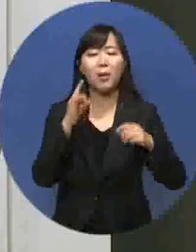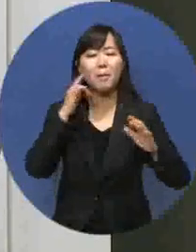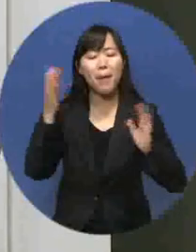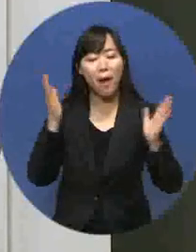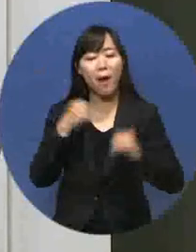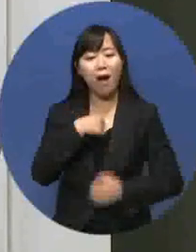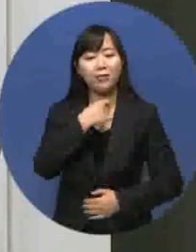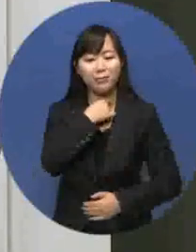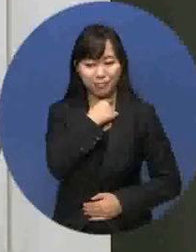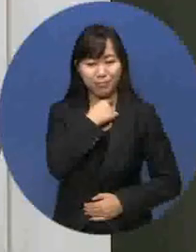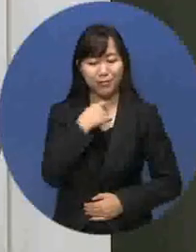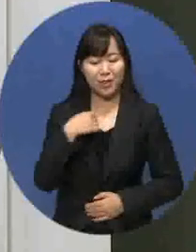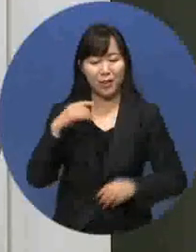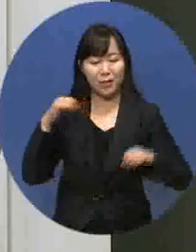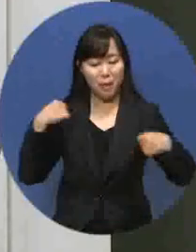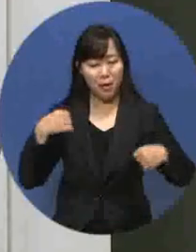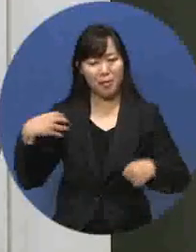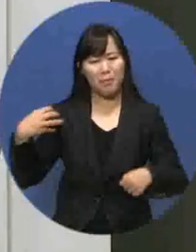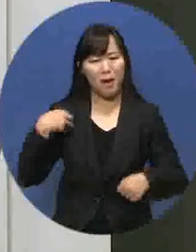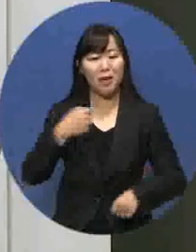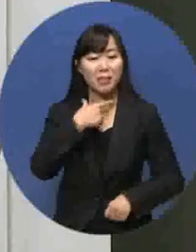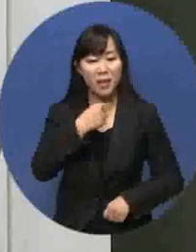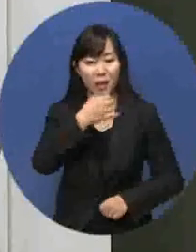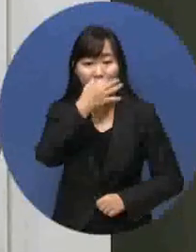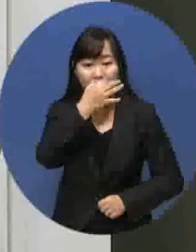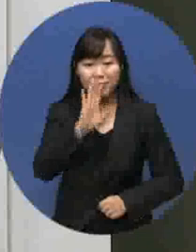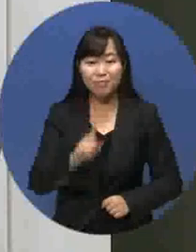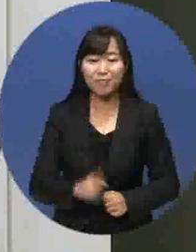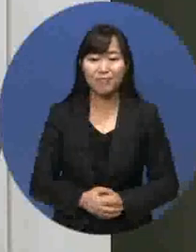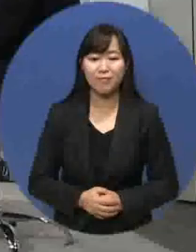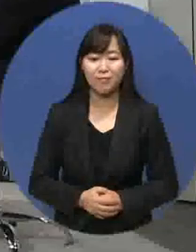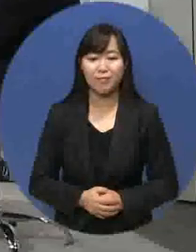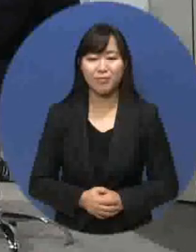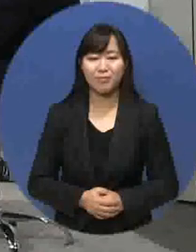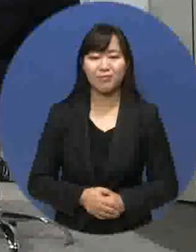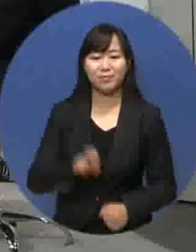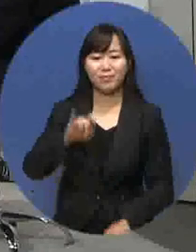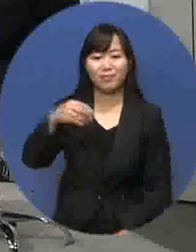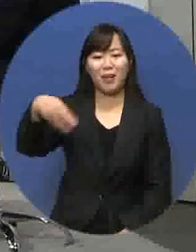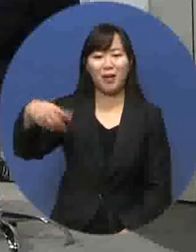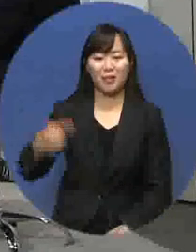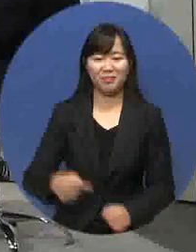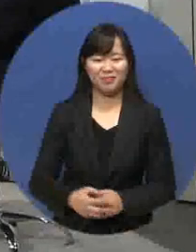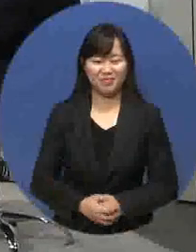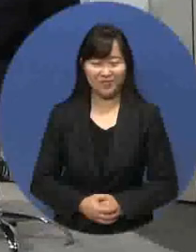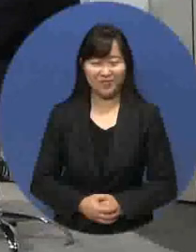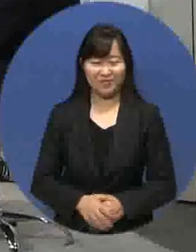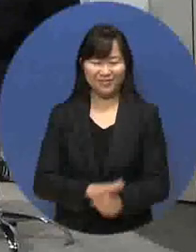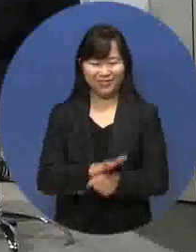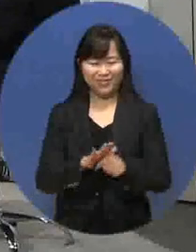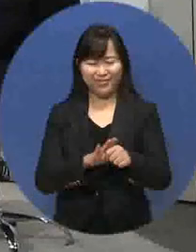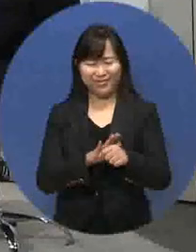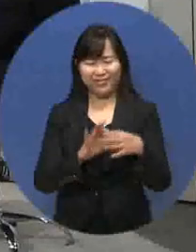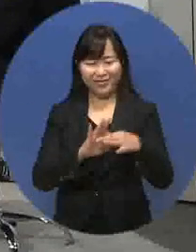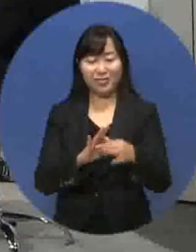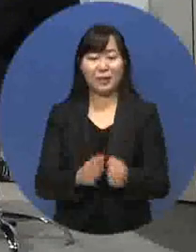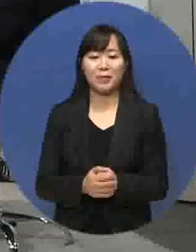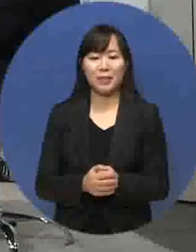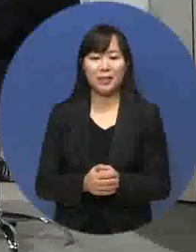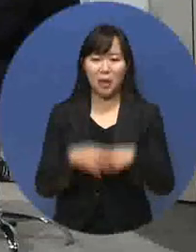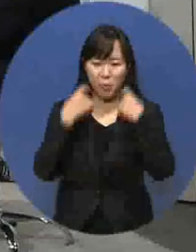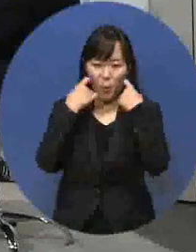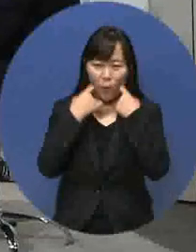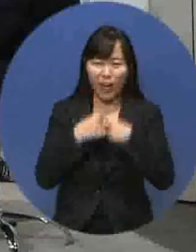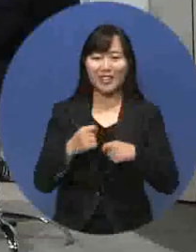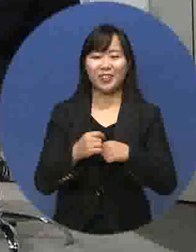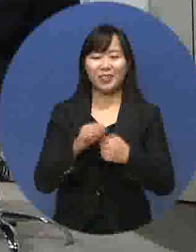배역을 한번 맡고 싶다. 뭐 그런 욕심은 없어요. 멜로죠, 선생님. 예, 멜로 이제 살쪽 빼갖고